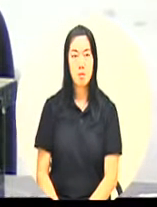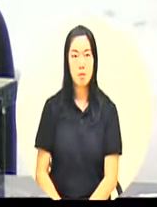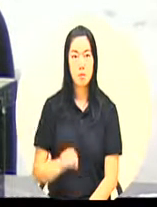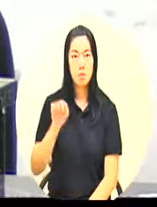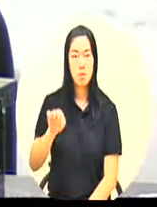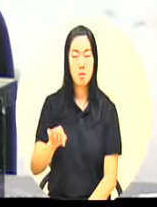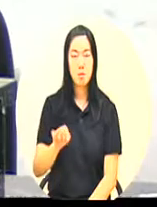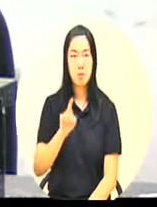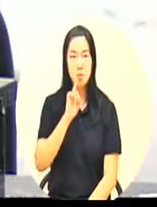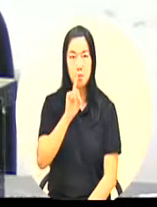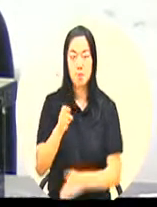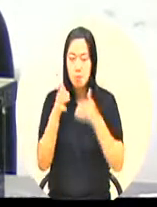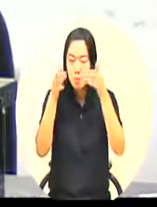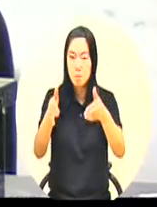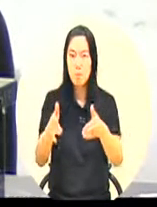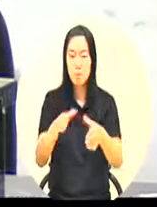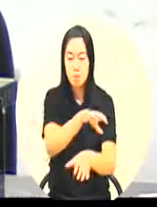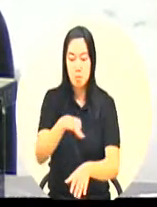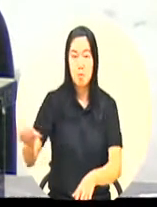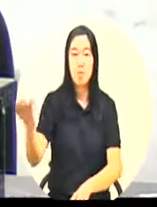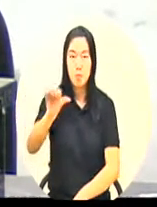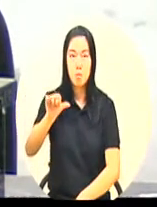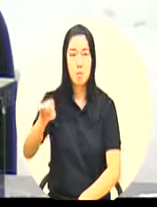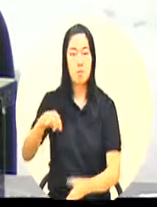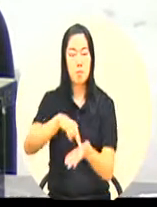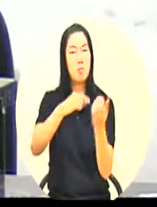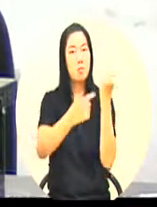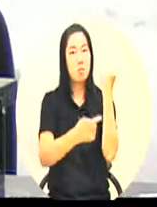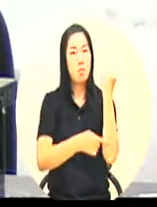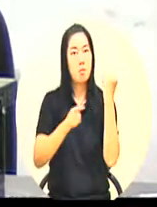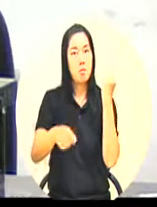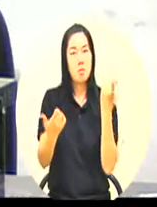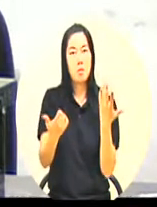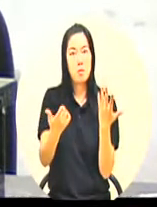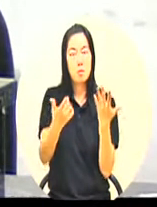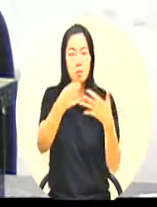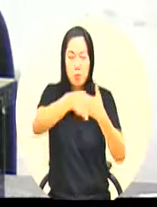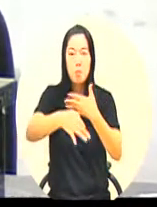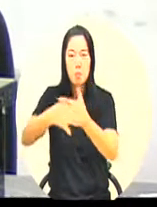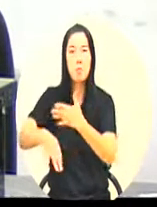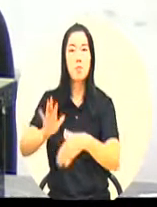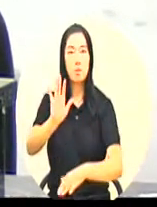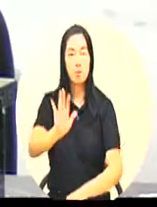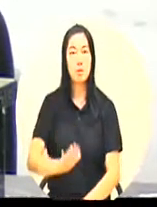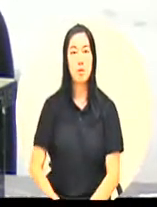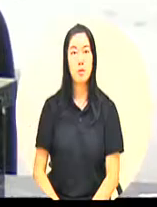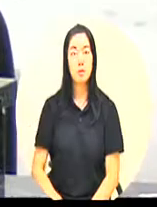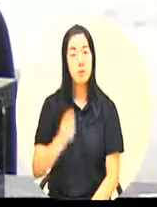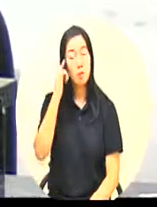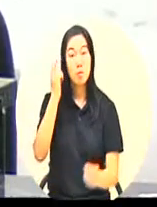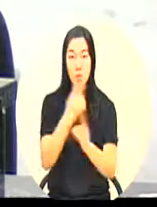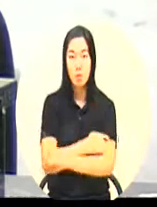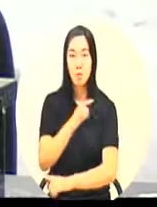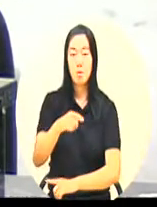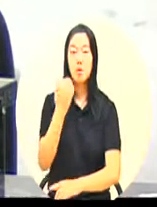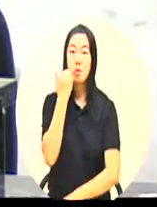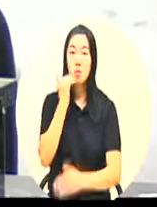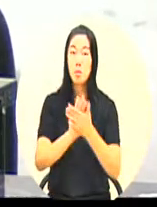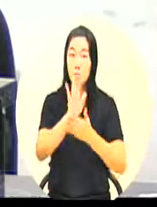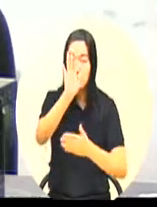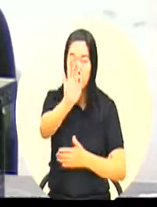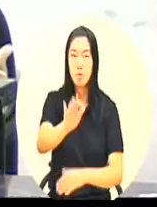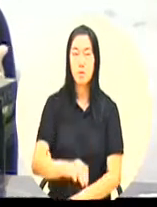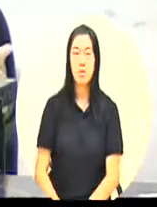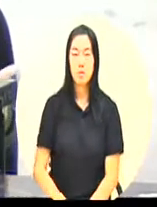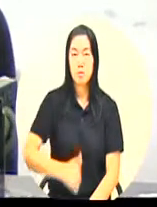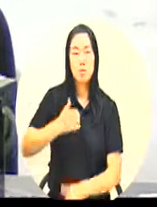明确只限定在五个地方，这样子在立法上会有一个叫挂一漏万的情况发生。 也就是说，以后如果有